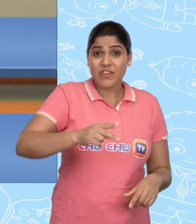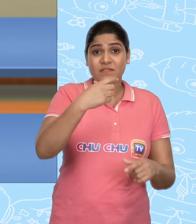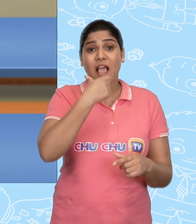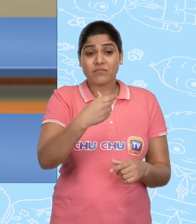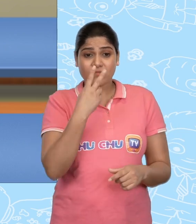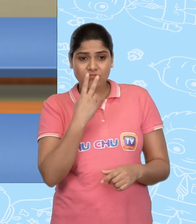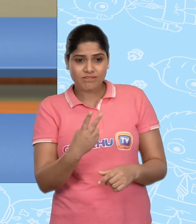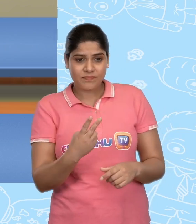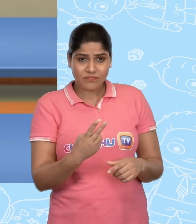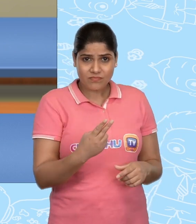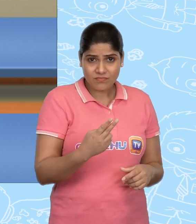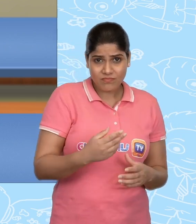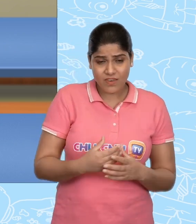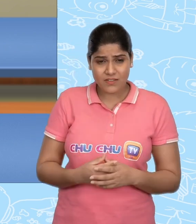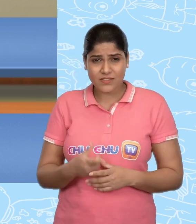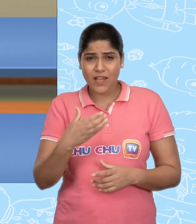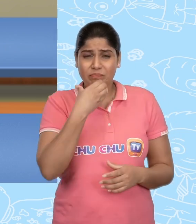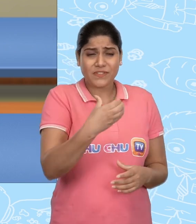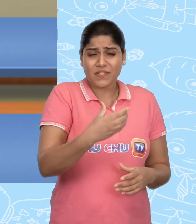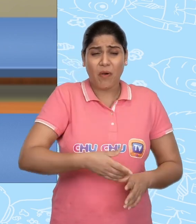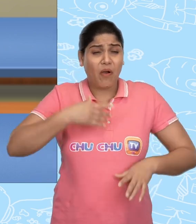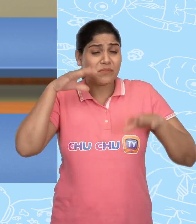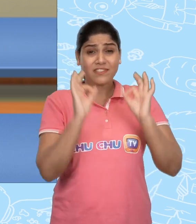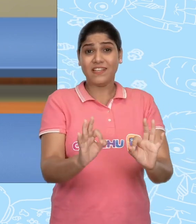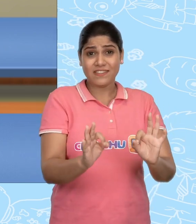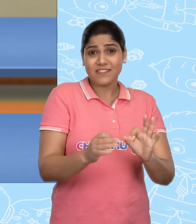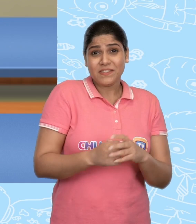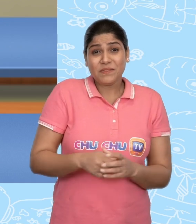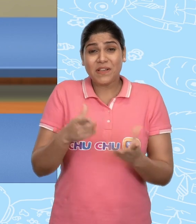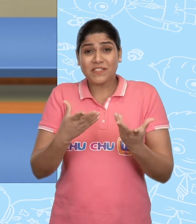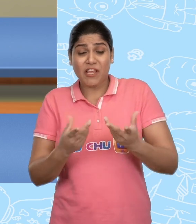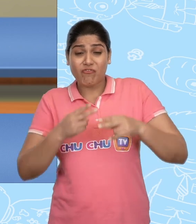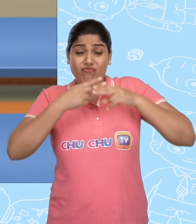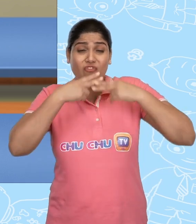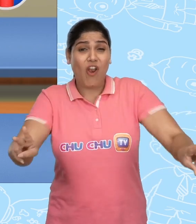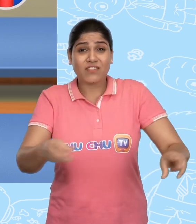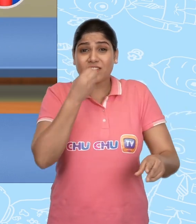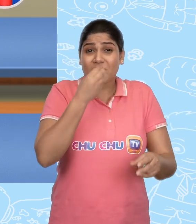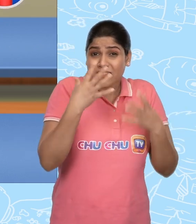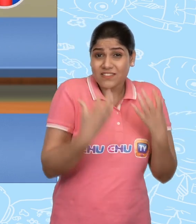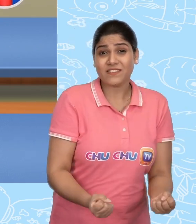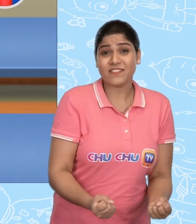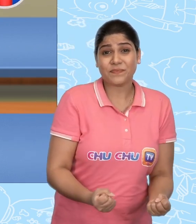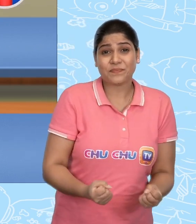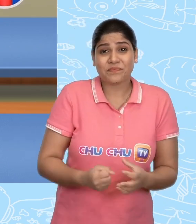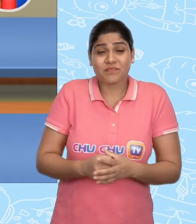को देखने लगा। ये पिज्जा तो बहुत अच्छा है, मैं इसे पूरा खाना चाहता